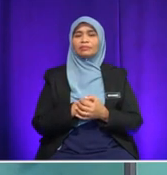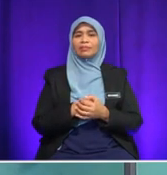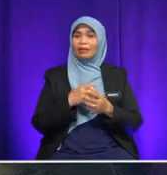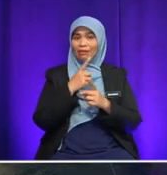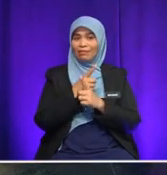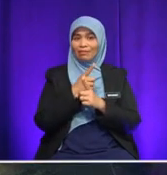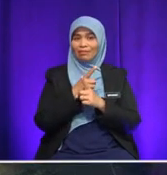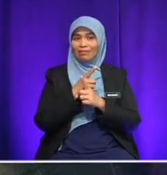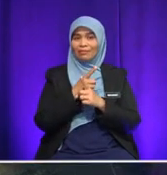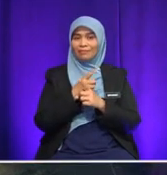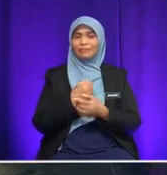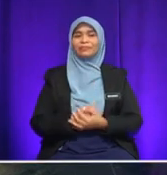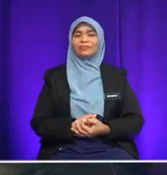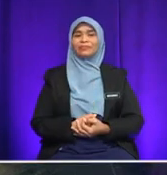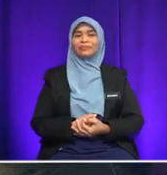Imran?